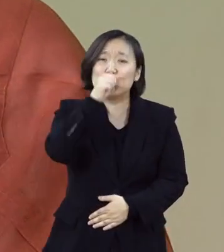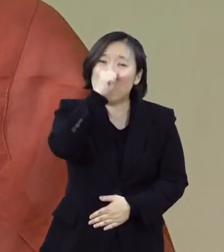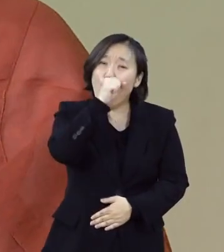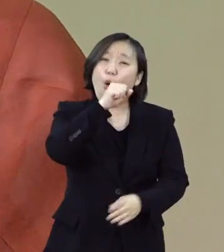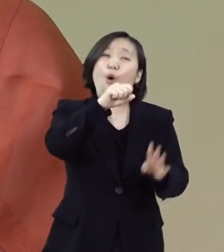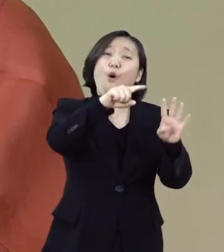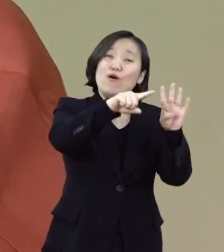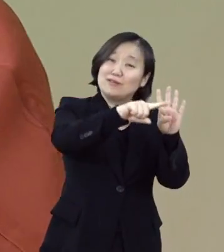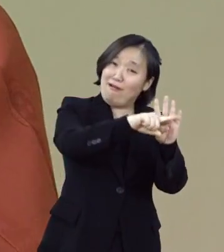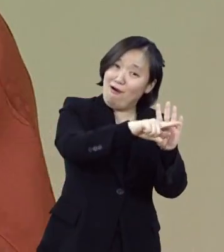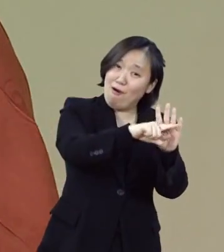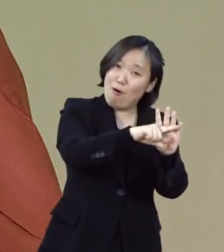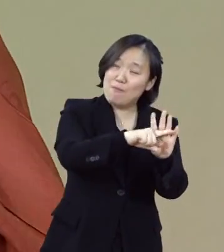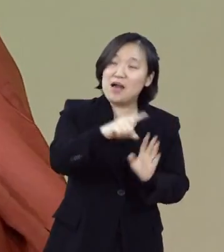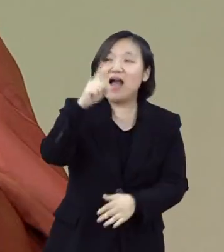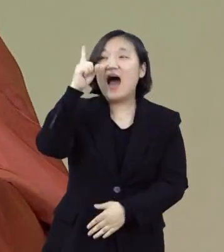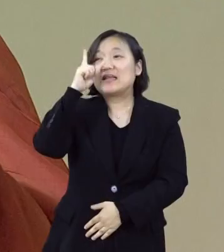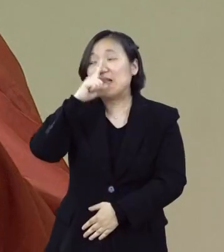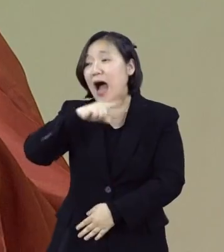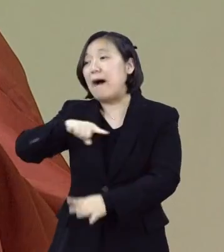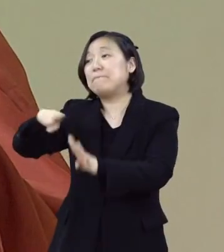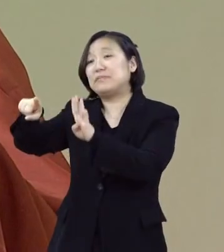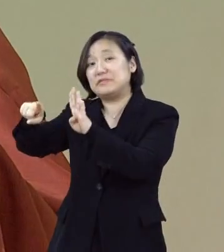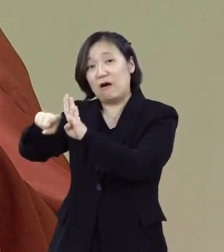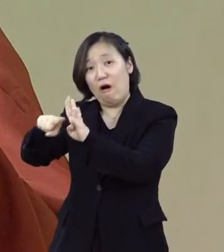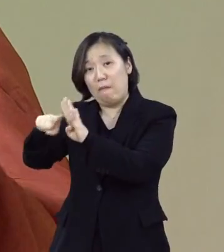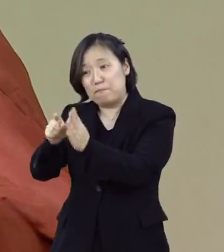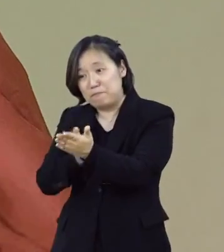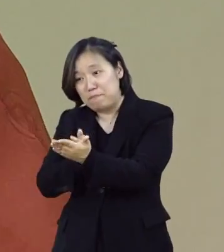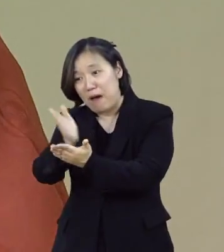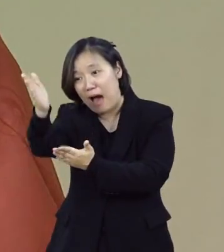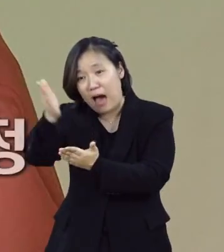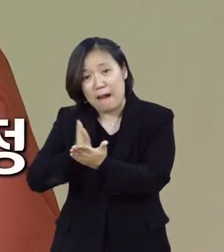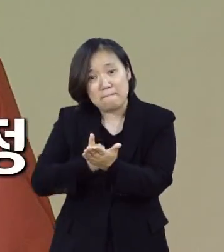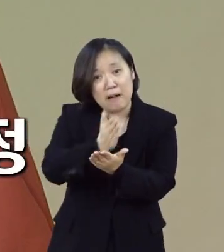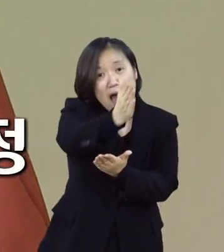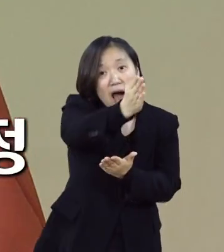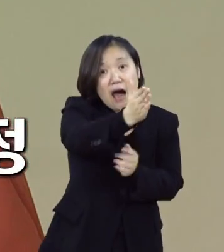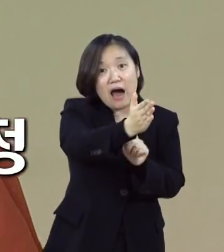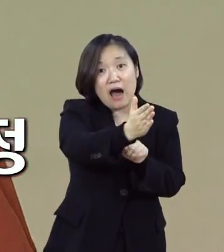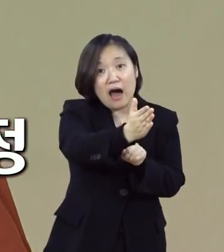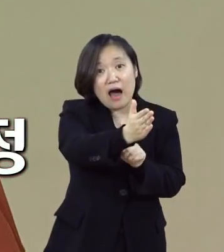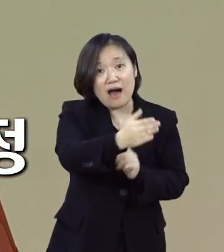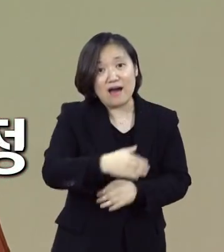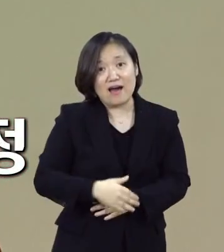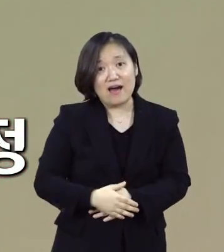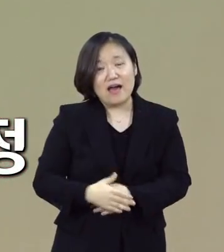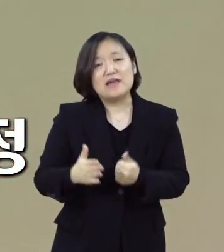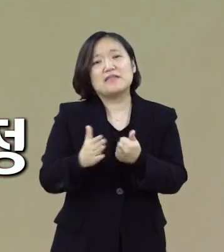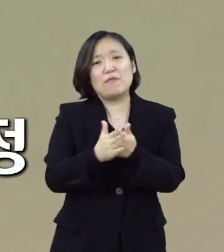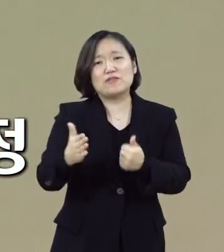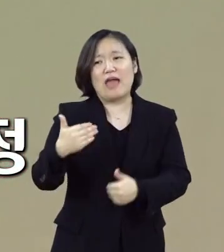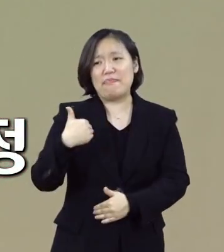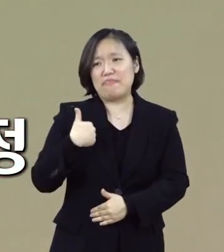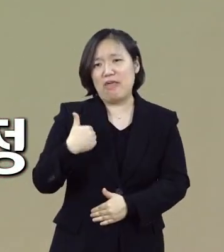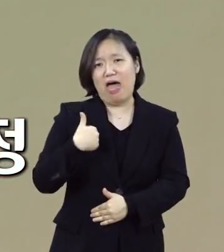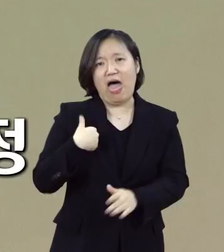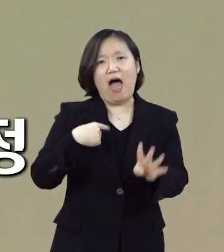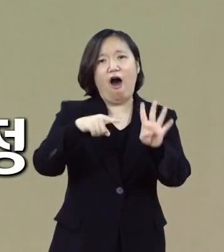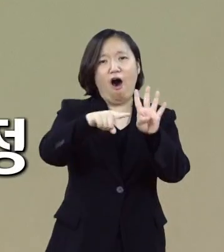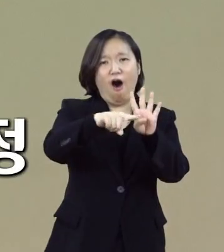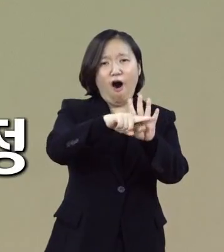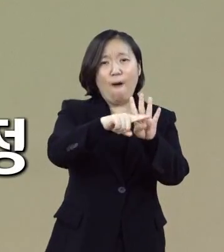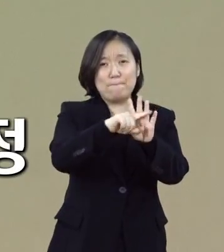선업의 에너지와 악업의 에너지로 갈라지면서 내가 지은 업보의 힘 따라